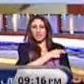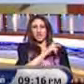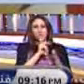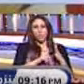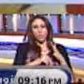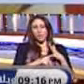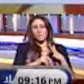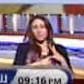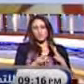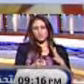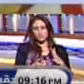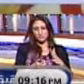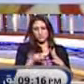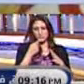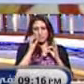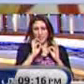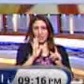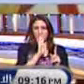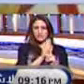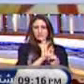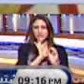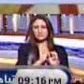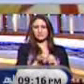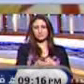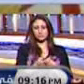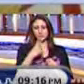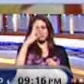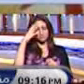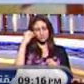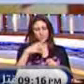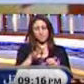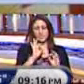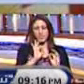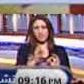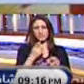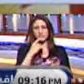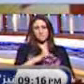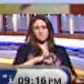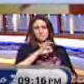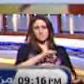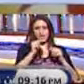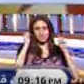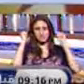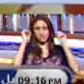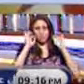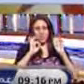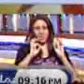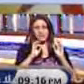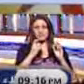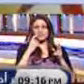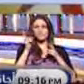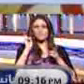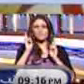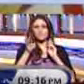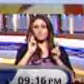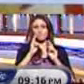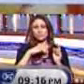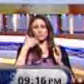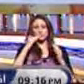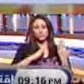بلدهم. لاني لو تلاحظ حضرتك، لاني انا بعتبر ده اسمه بعد الثوره مهرجان الشهداء، مع احترامي